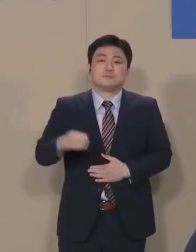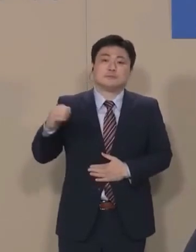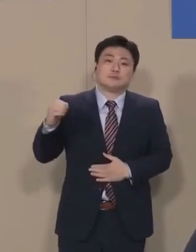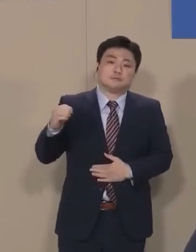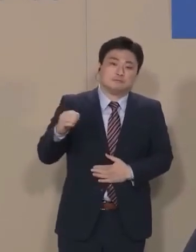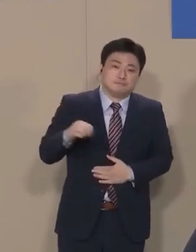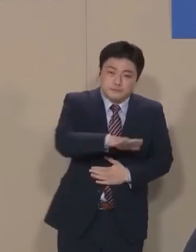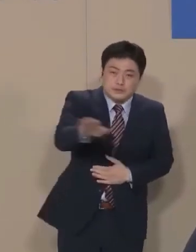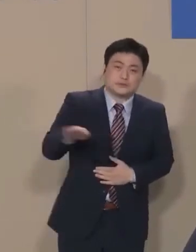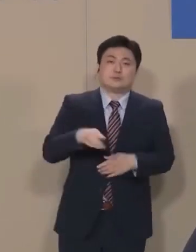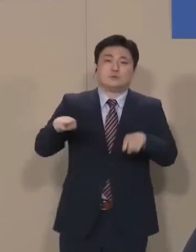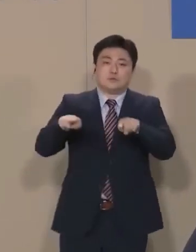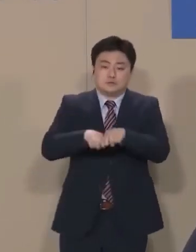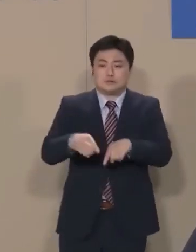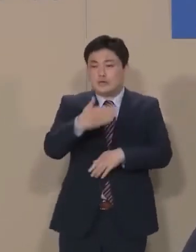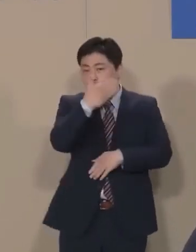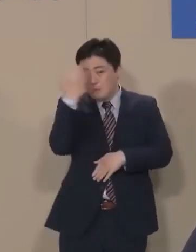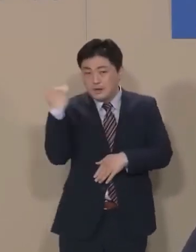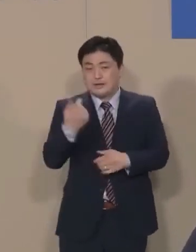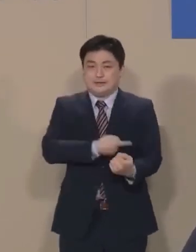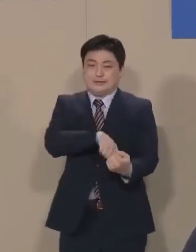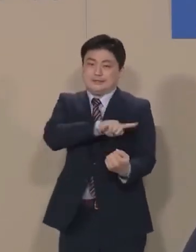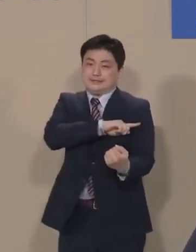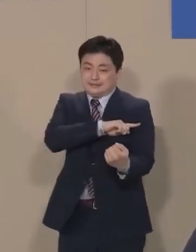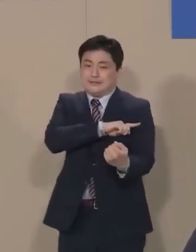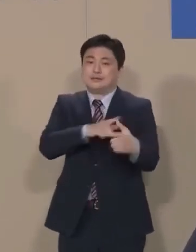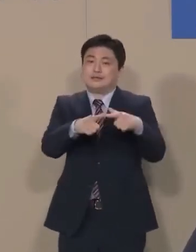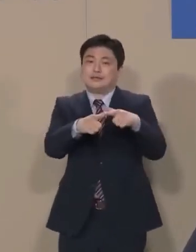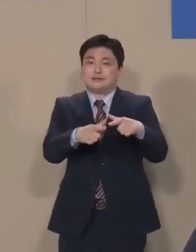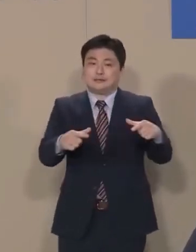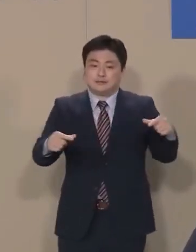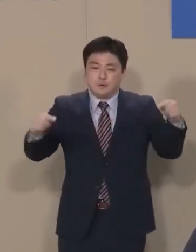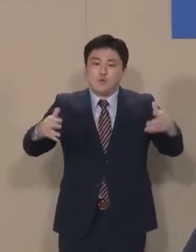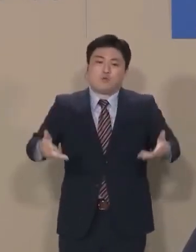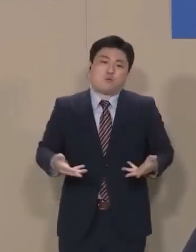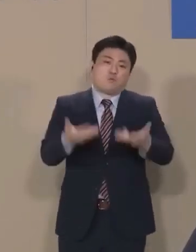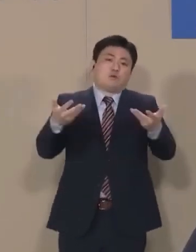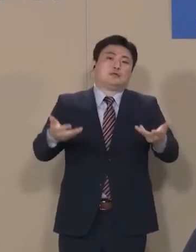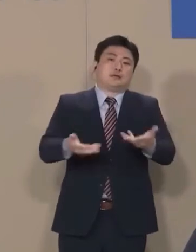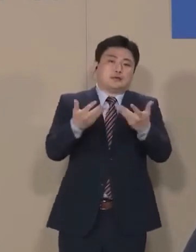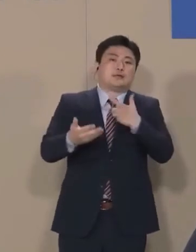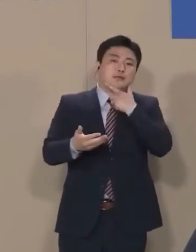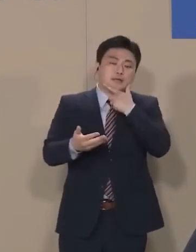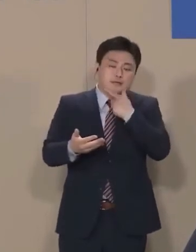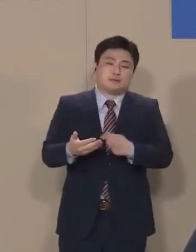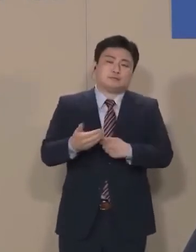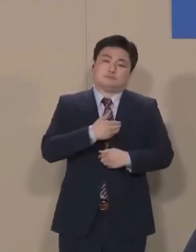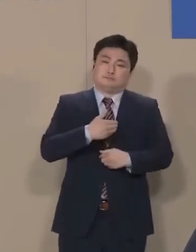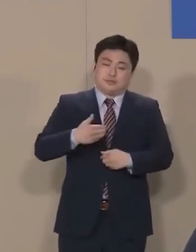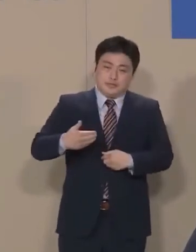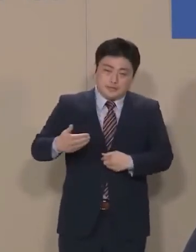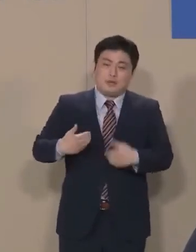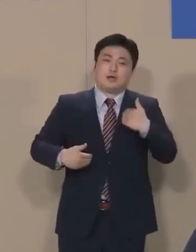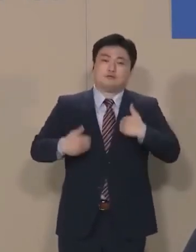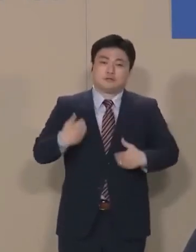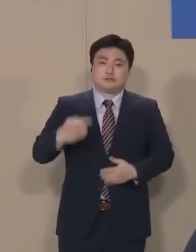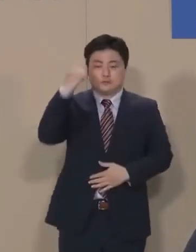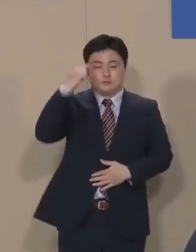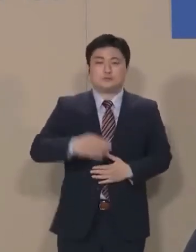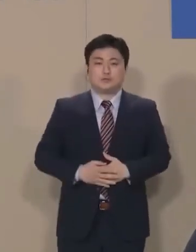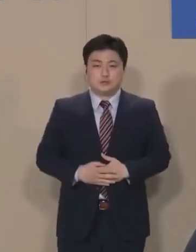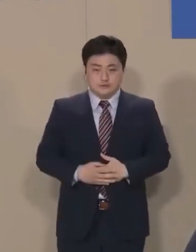さんと一緒に若い力で日本を盛り上げていければ嬉しいなと思ってい